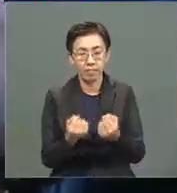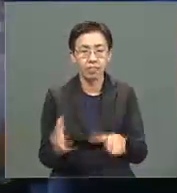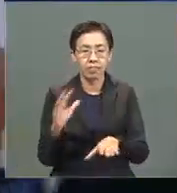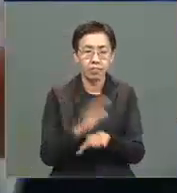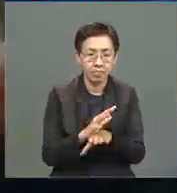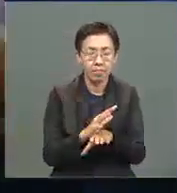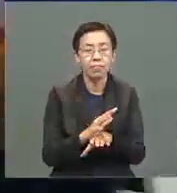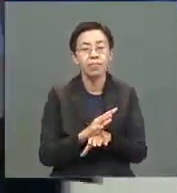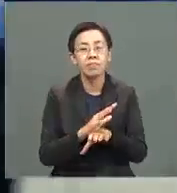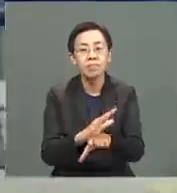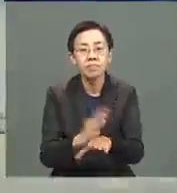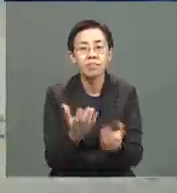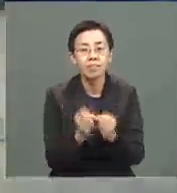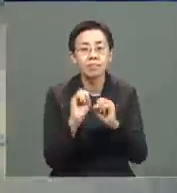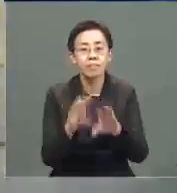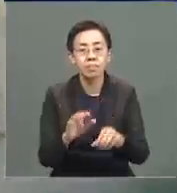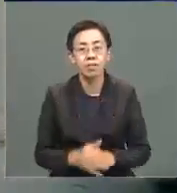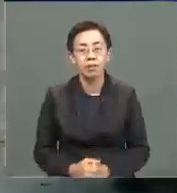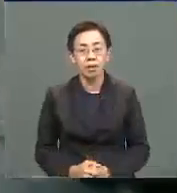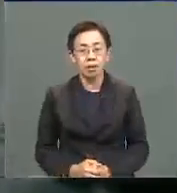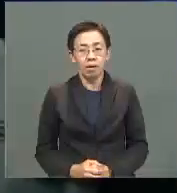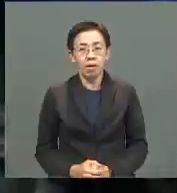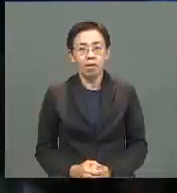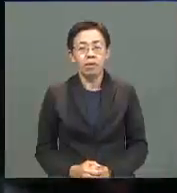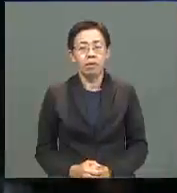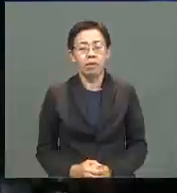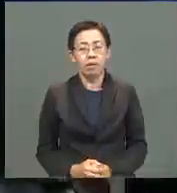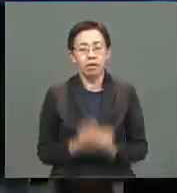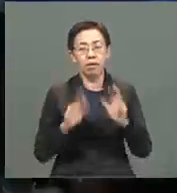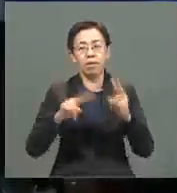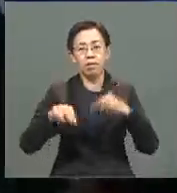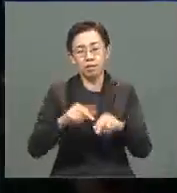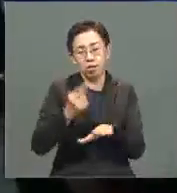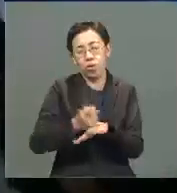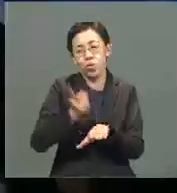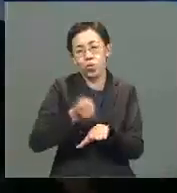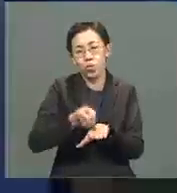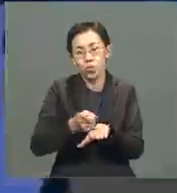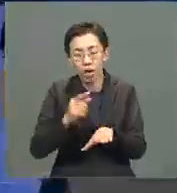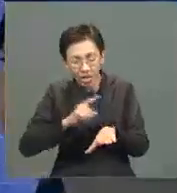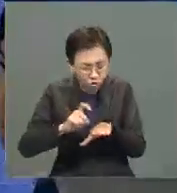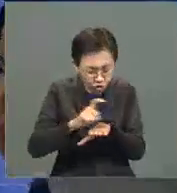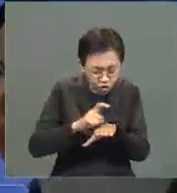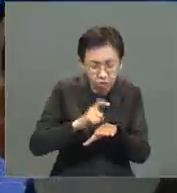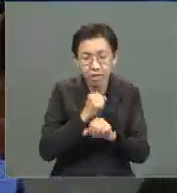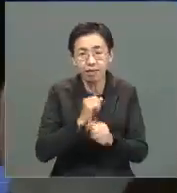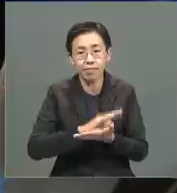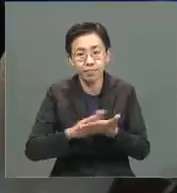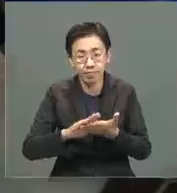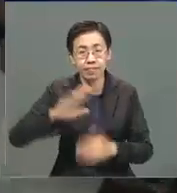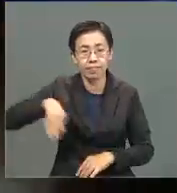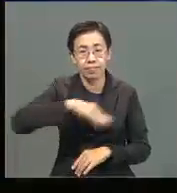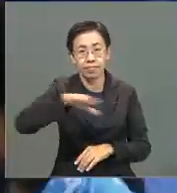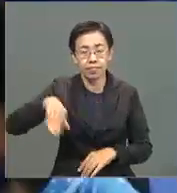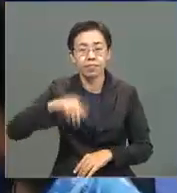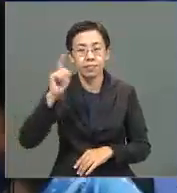ที่อยู่ในระบบนะครับก็จะต้องมีการแจ้งให้นักเรียนทราบและต้องมีผู้ดูแลประจำรถเพื่อทำความสะอาดอย่างสม่ำเสมอและทุกคนใน